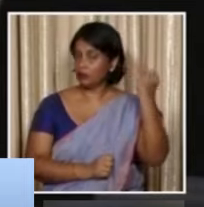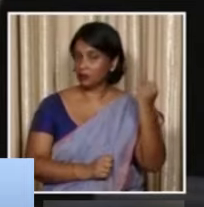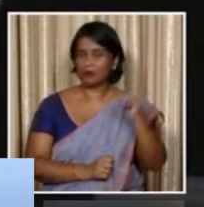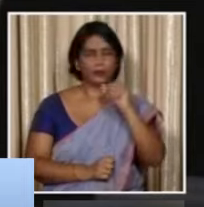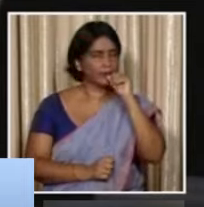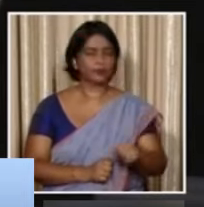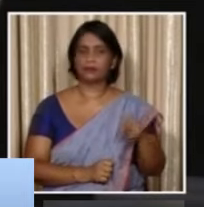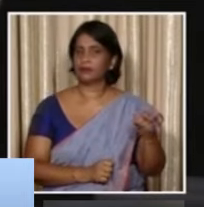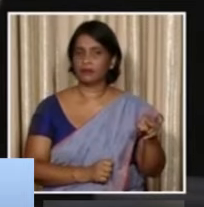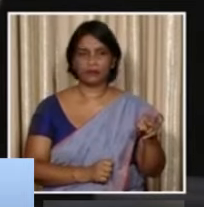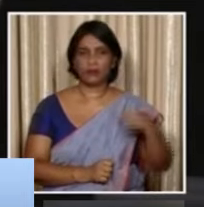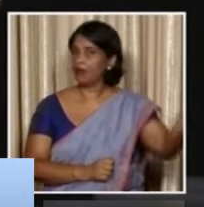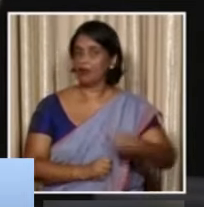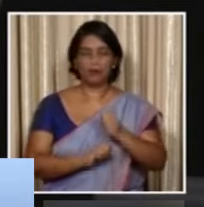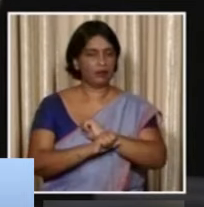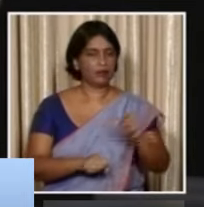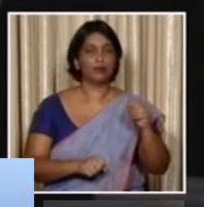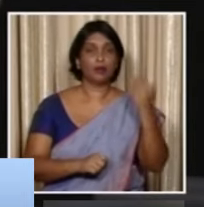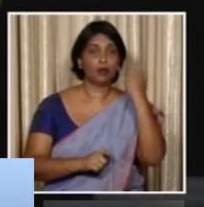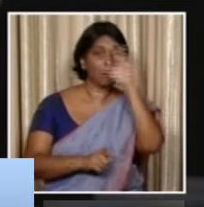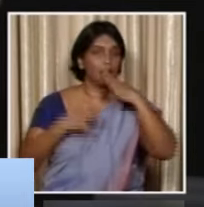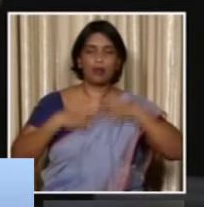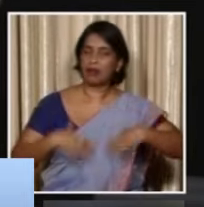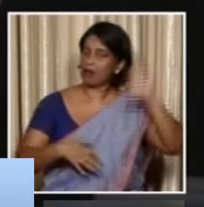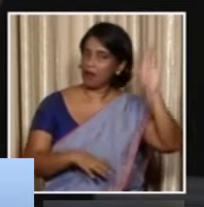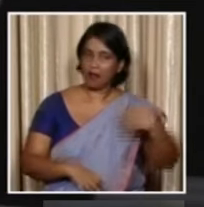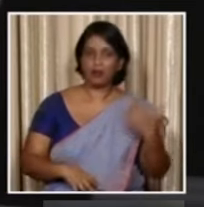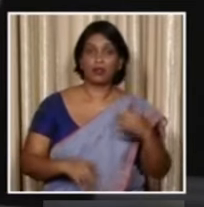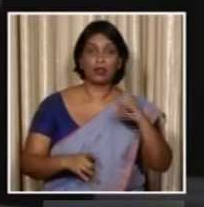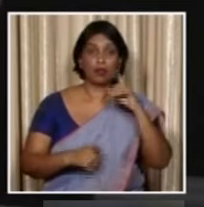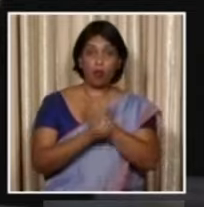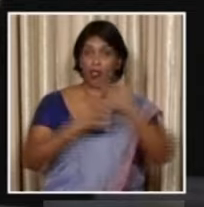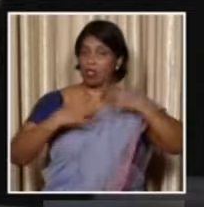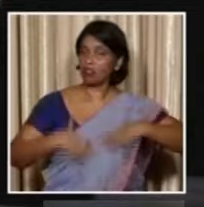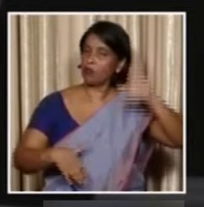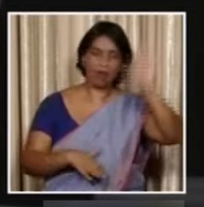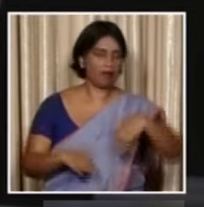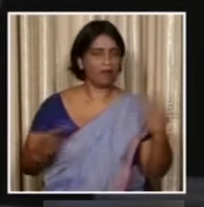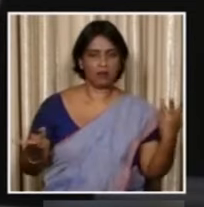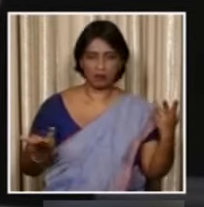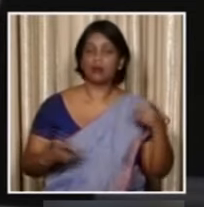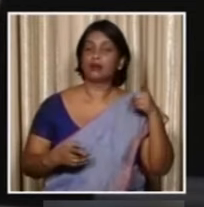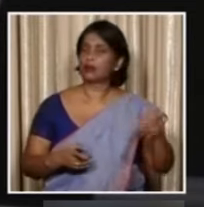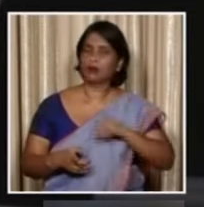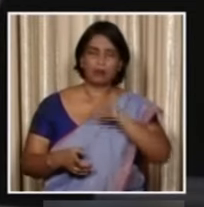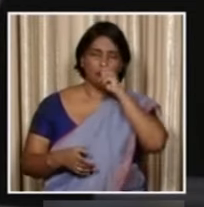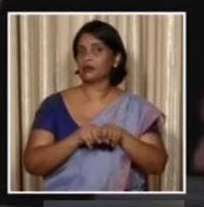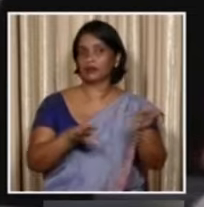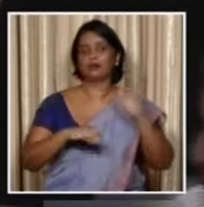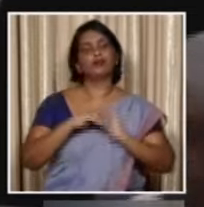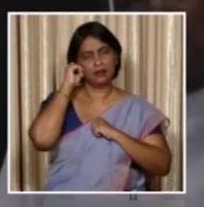කිසිම වෙලාවක පැමිණලා නැහැ. සිවිල් ඇඳුමෙන් ඇවිල්ලත් නැහැ. නිල ඇඳුමෙන් ඇවිල්ලත් නැහැ. මේක සම්පූර්ණ